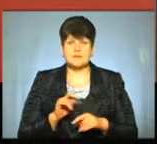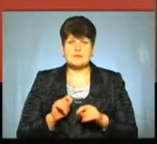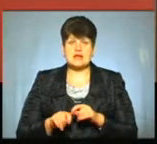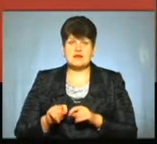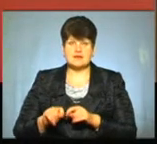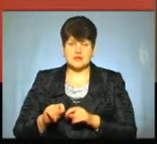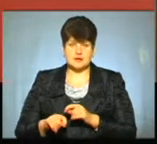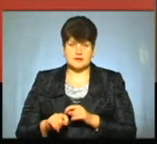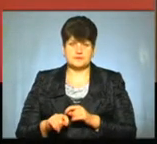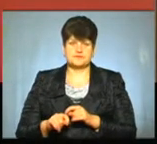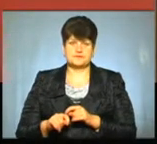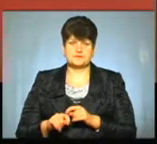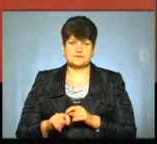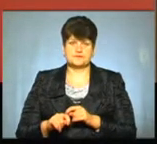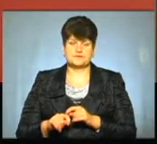була перевірка